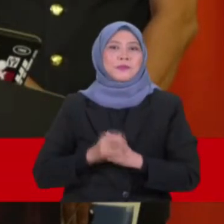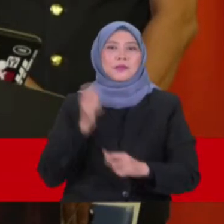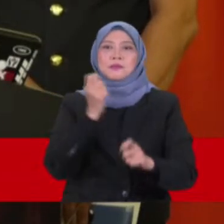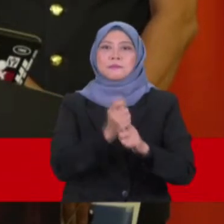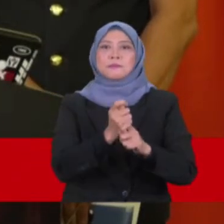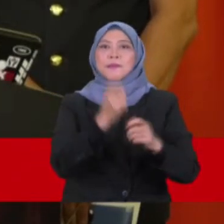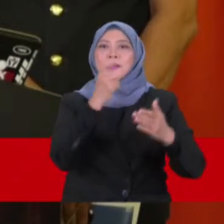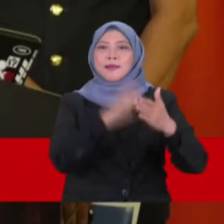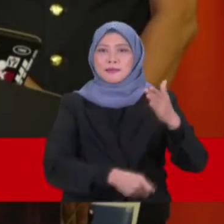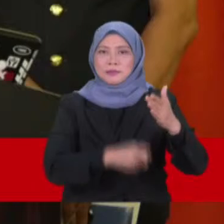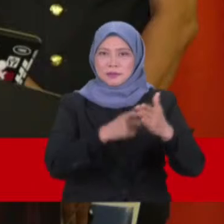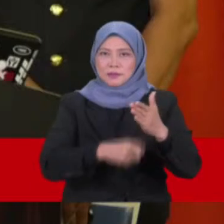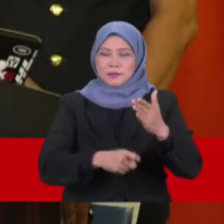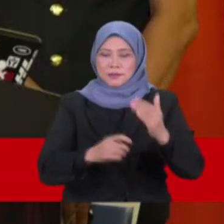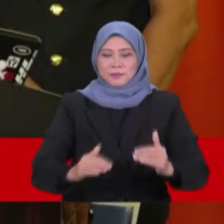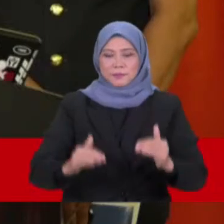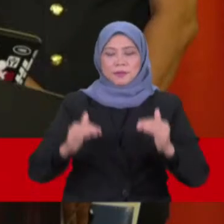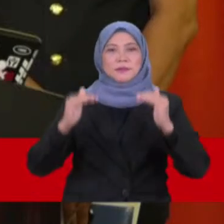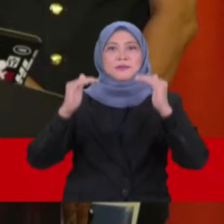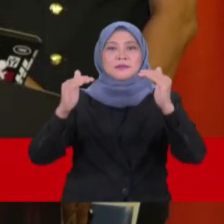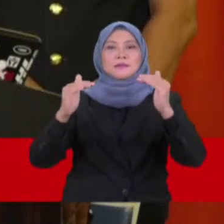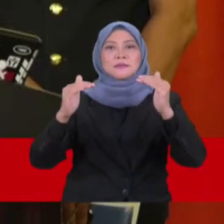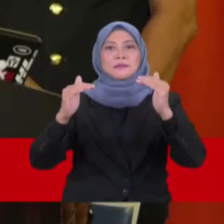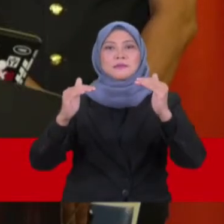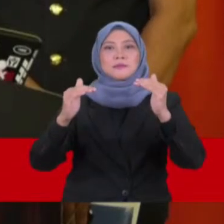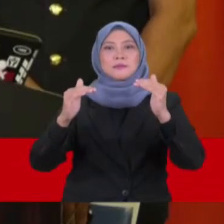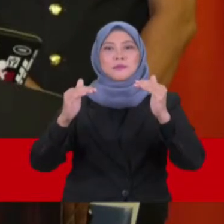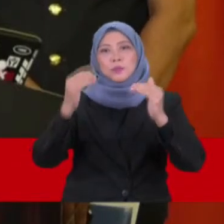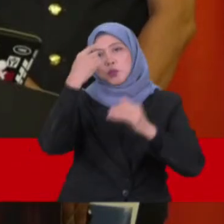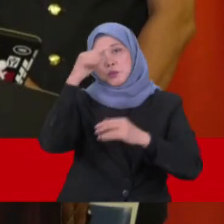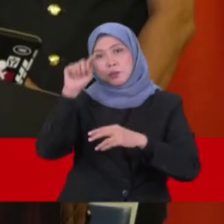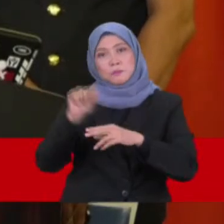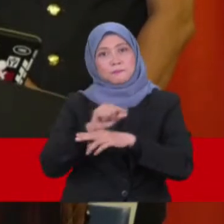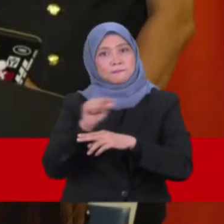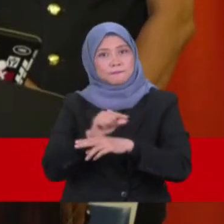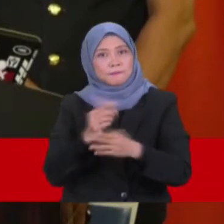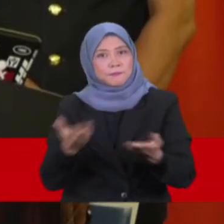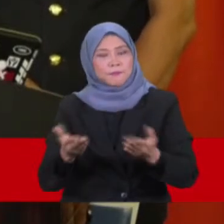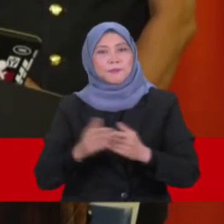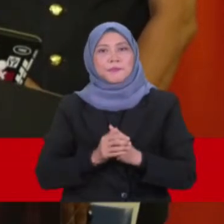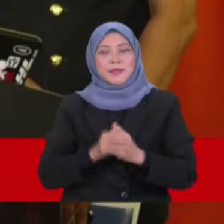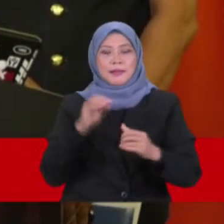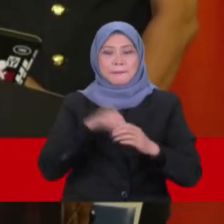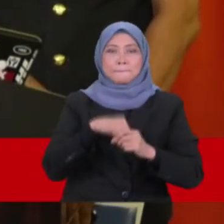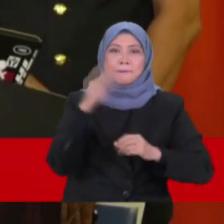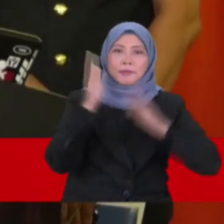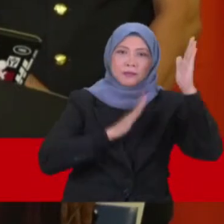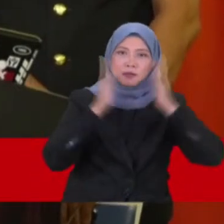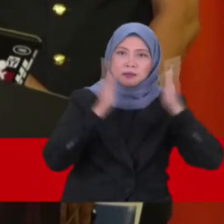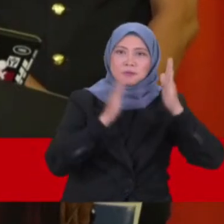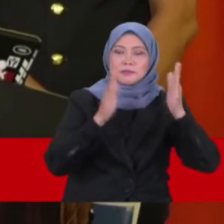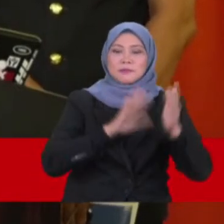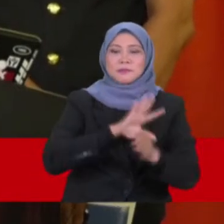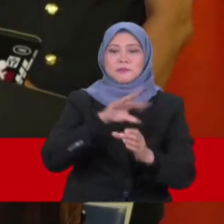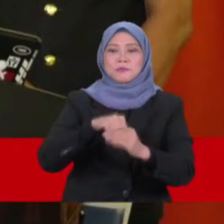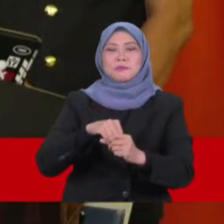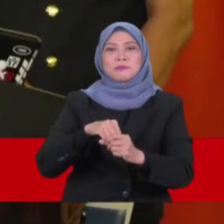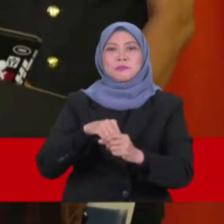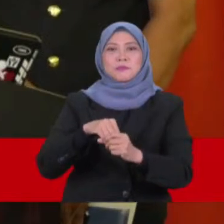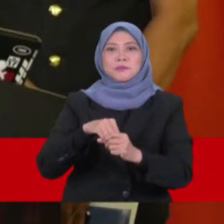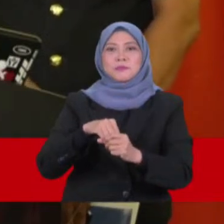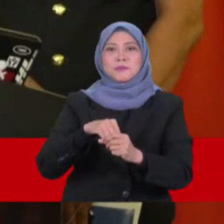penetapan harga dua peringkat terutama terhadap kegunaan domestik yang merangkumi